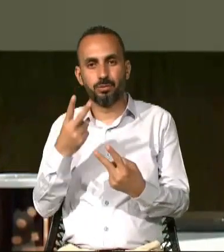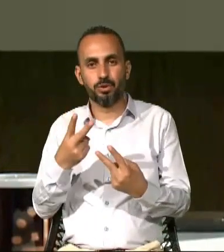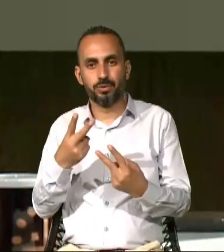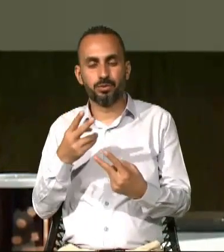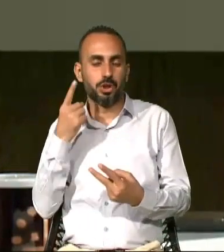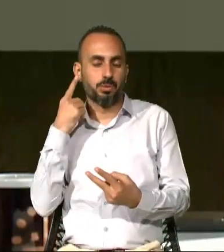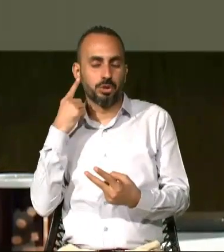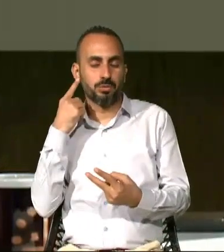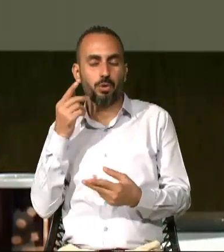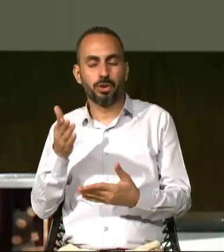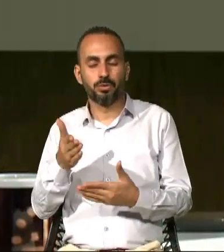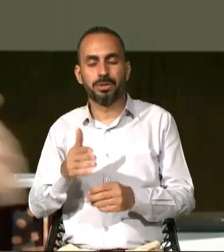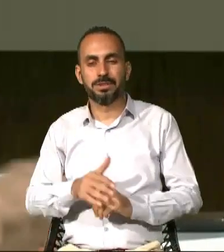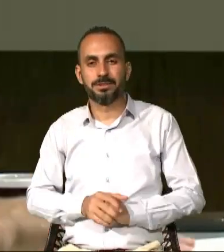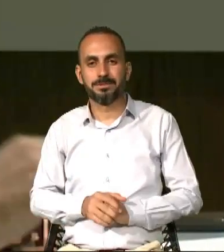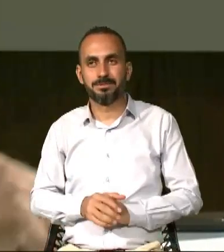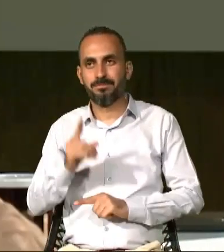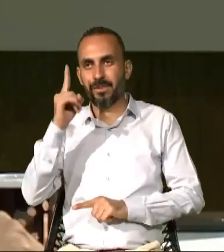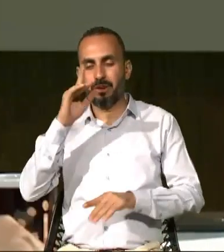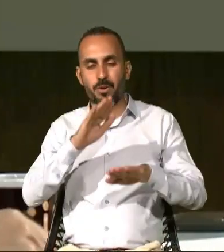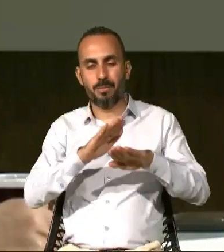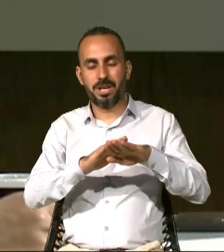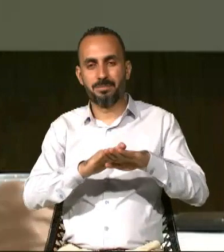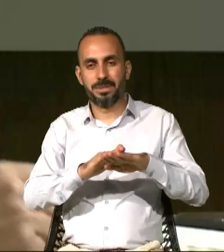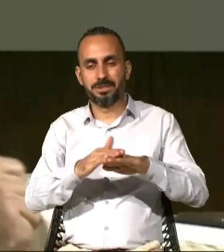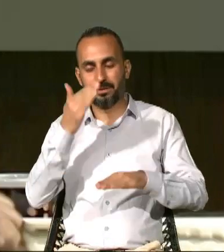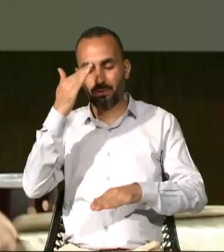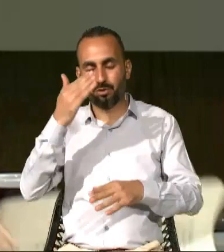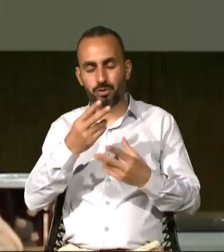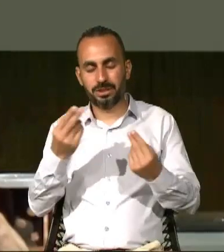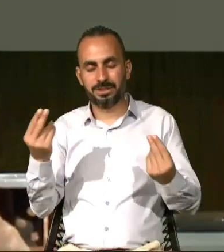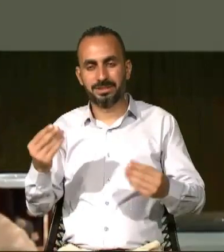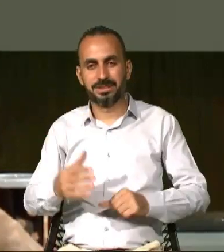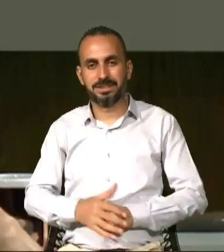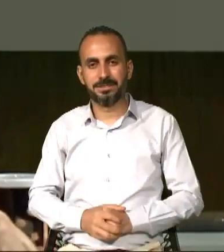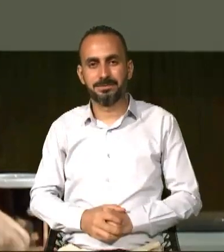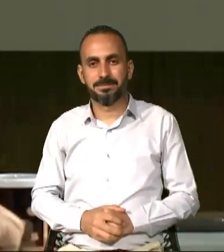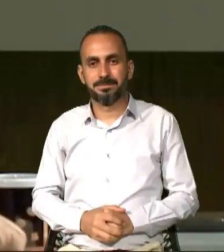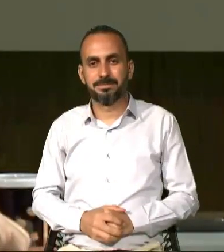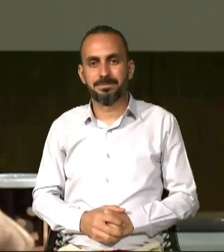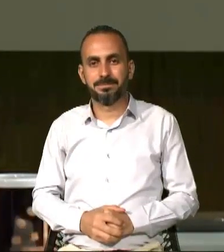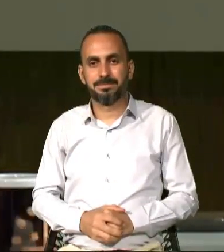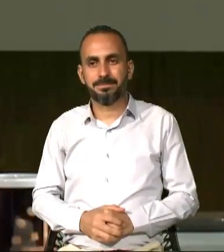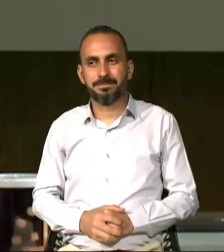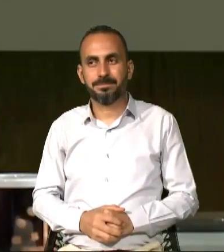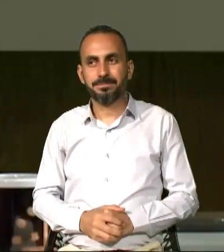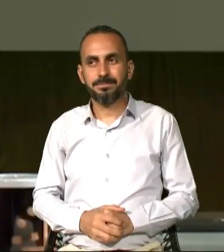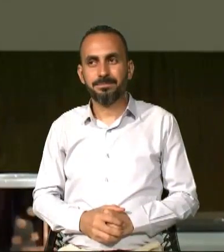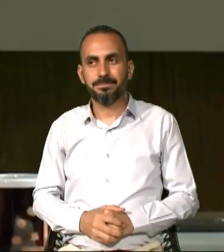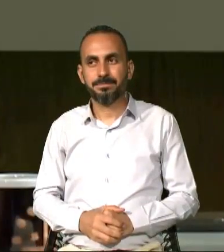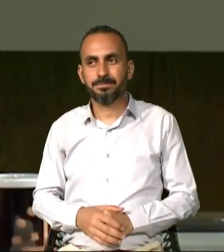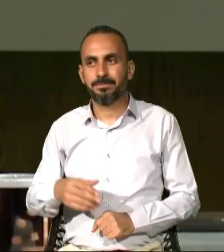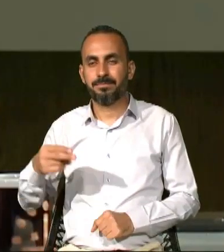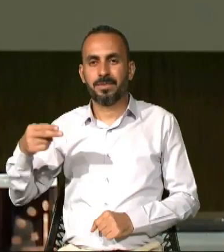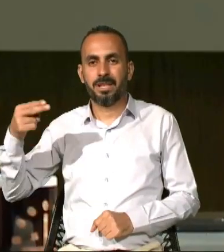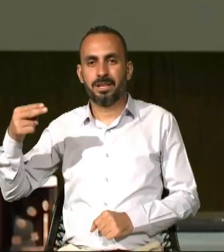وربي يباركك. شكرا ليك لاجل مداخلتك يا اخي جون. شكرا. يا عماد اتفضل.